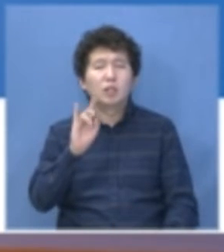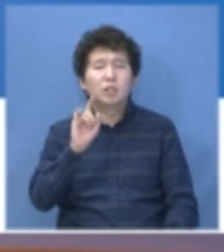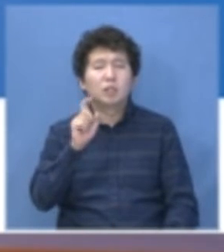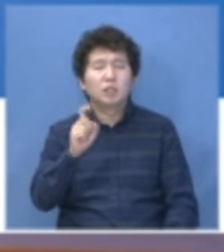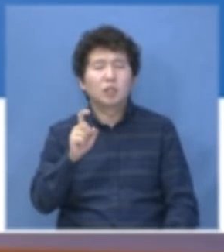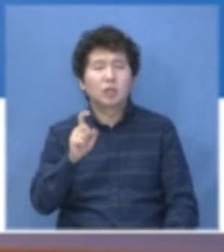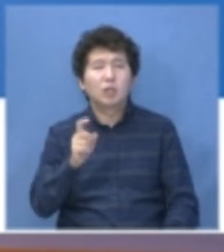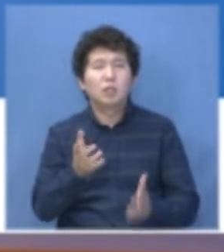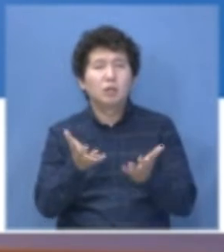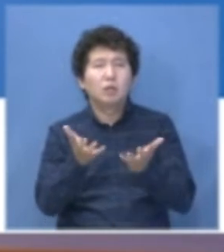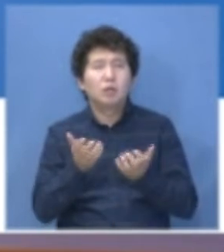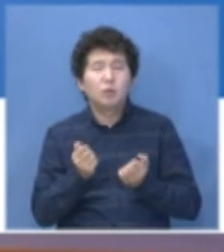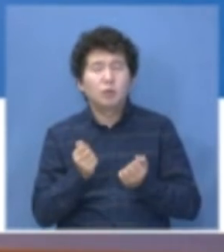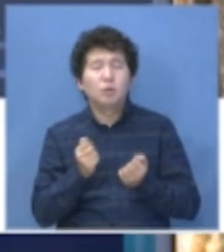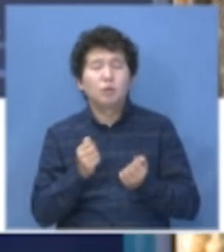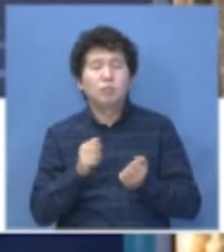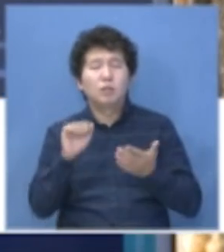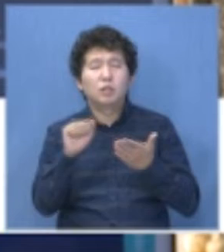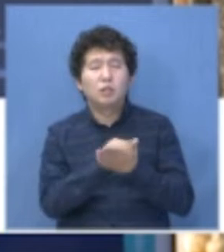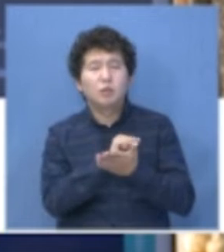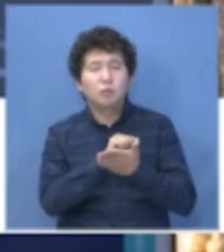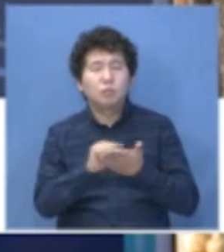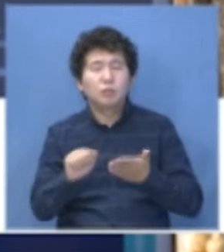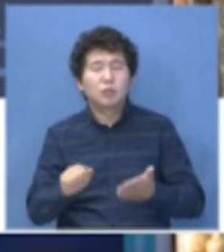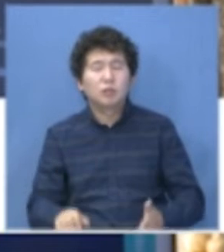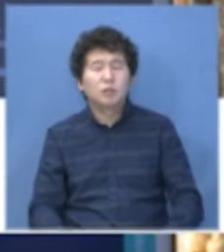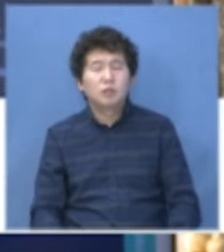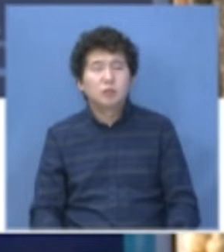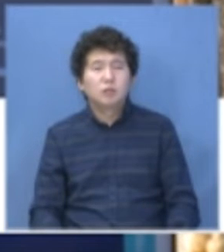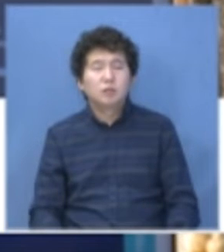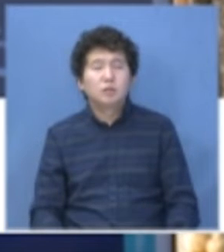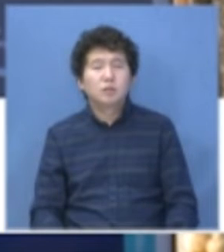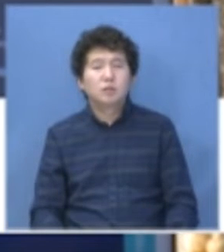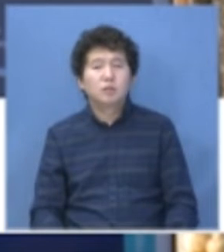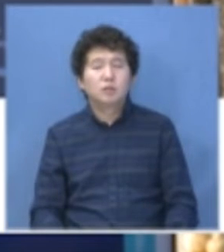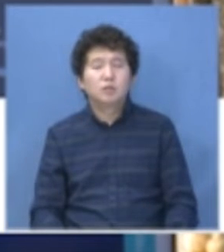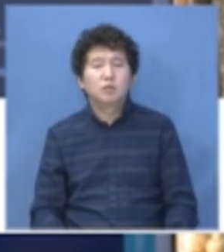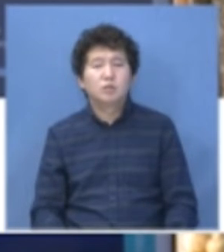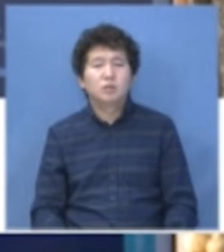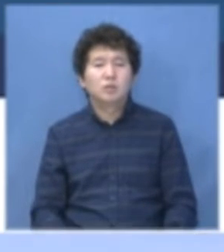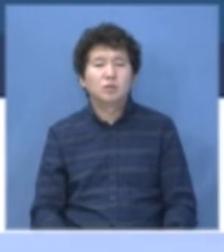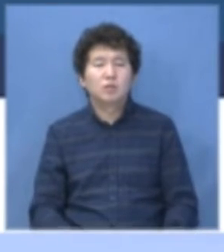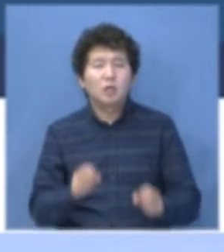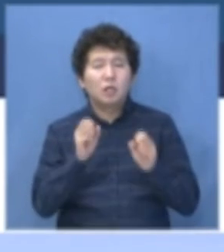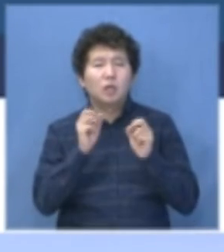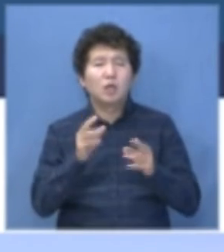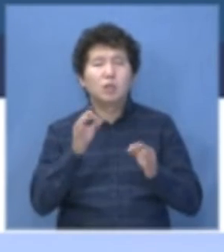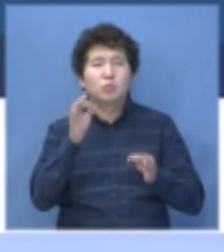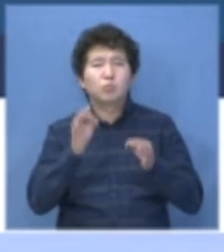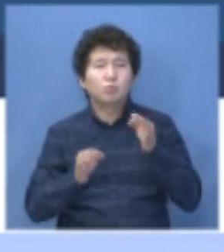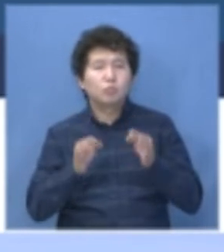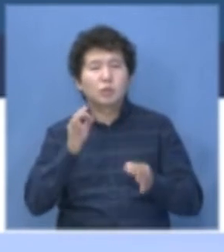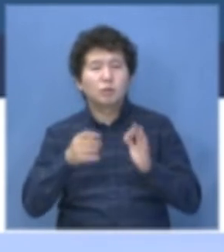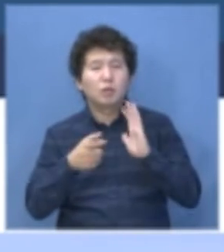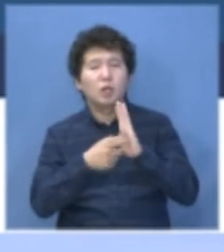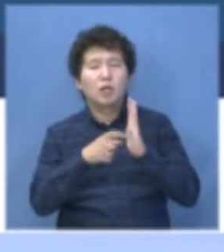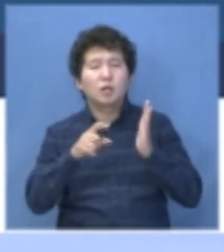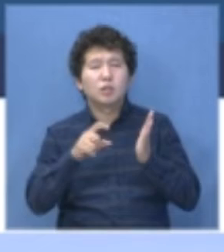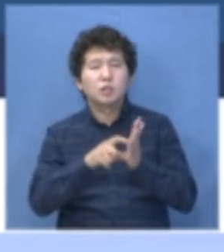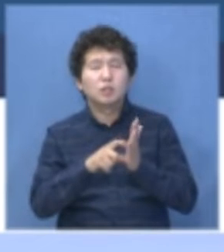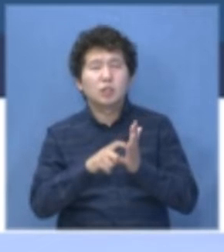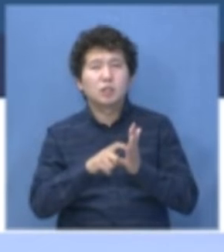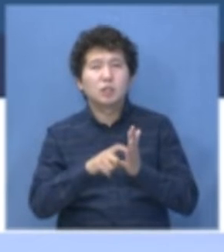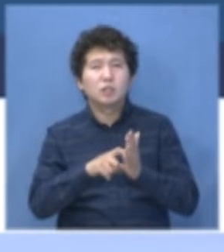приема электронных документов. В рамках цифровизации запущен такой сервис, как «Судебный кабинет», способствующий